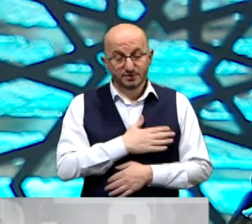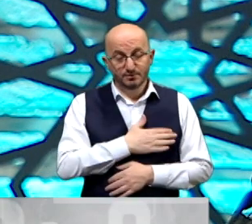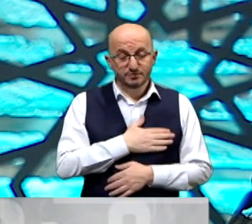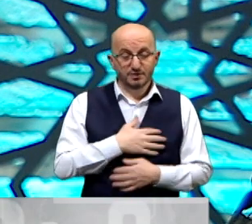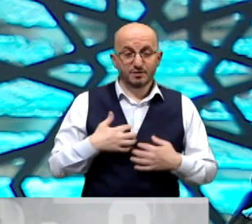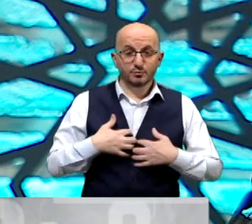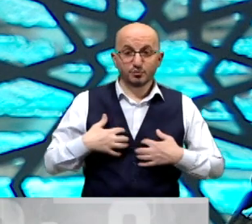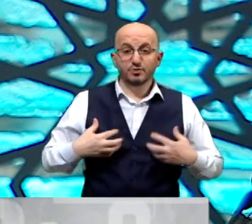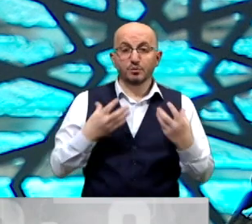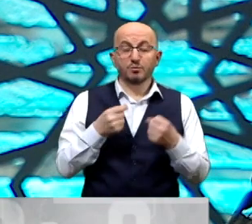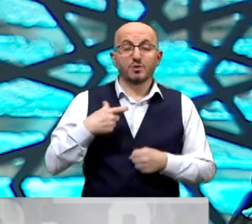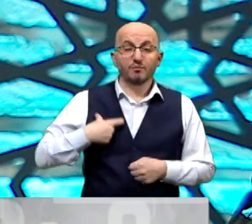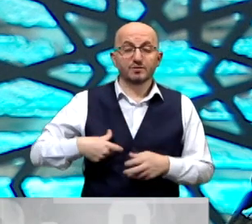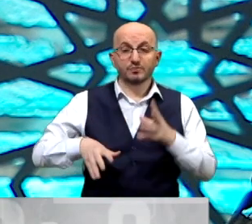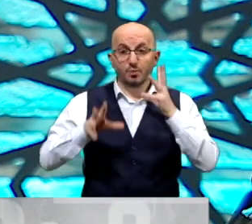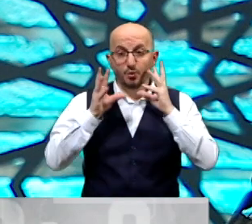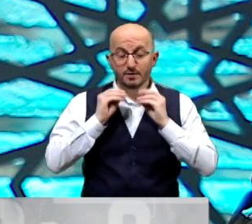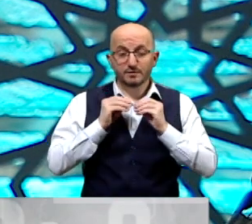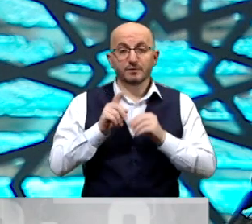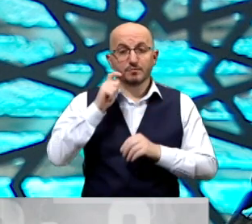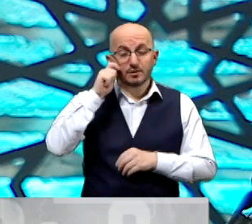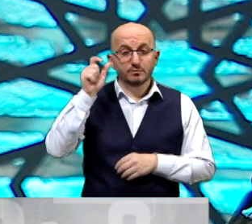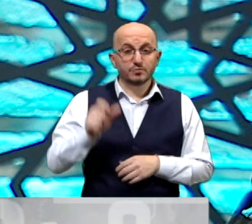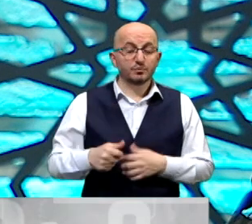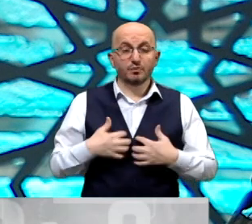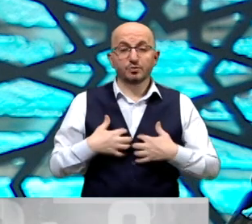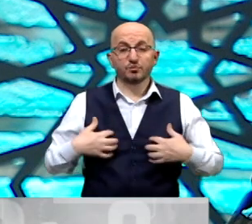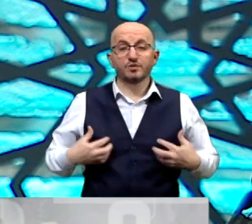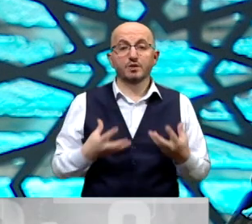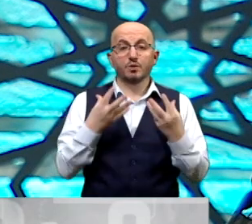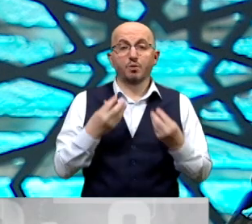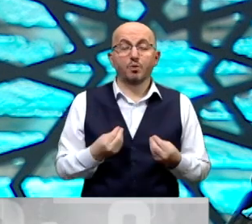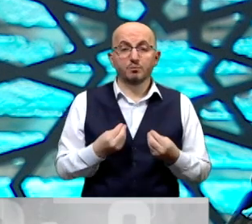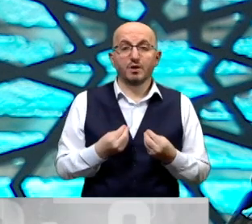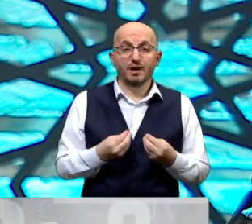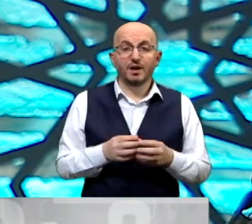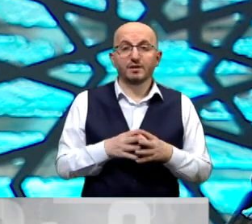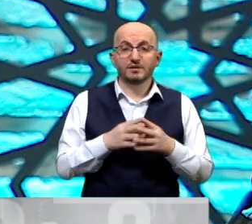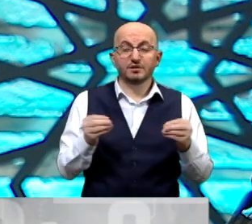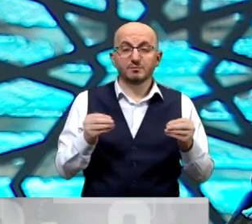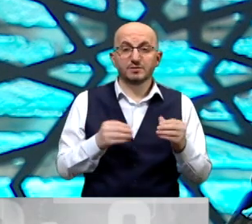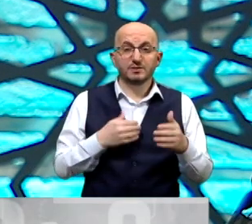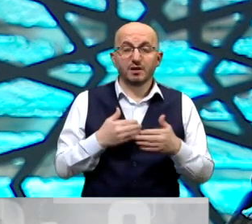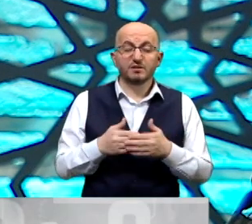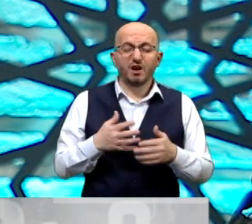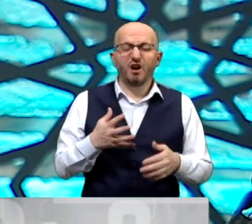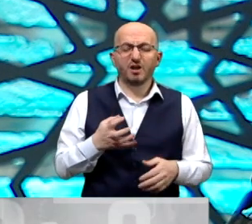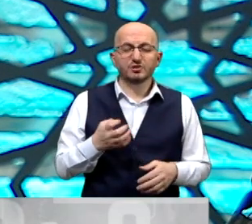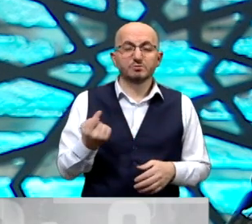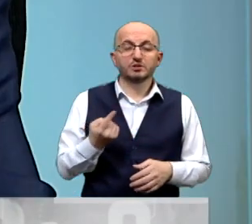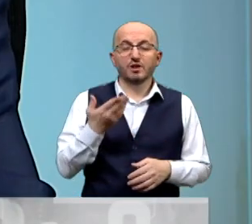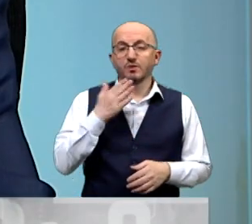olma vasfını öğrendik ya Bir Müslümanın güvenilir olma halini yitirmesi kadar acı bir şey yok